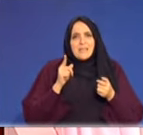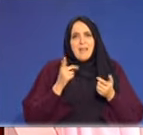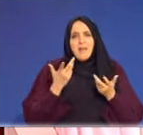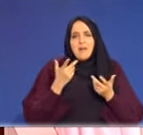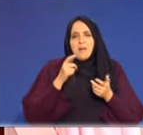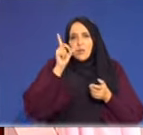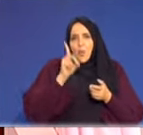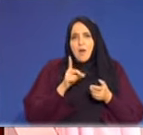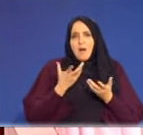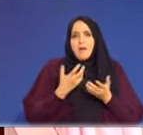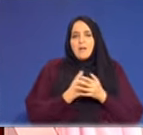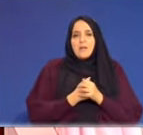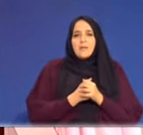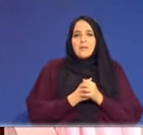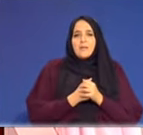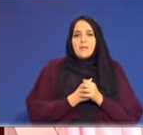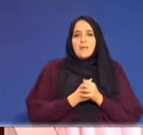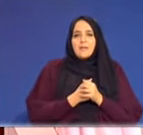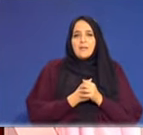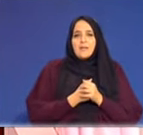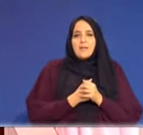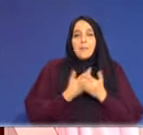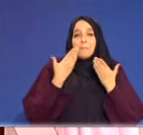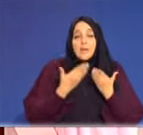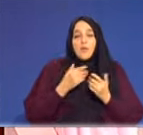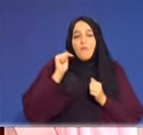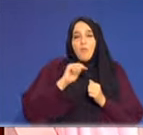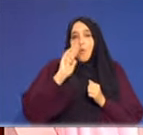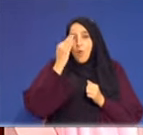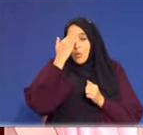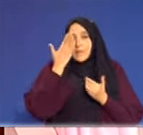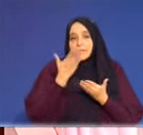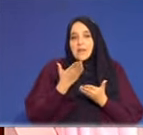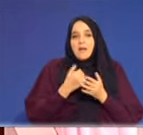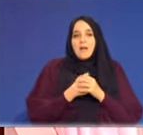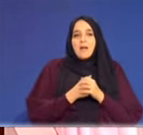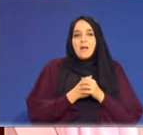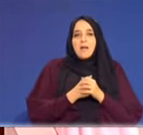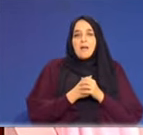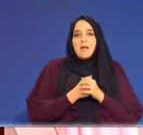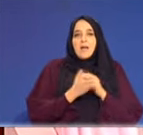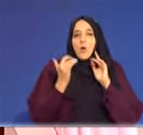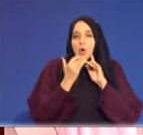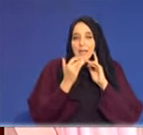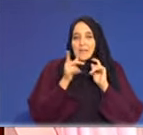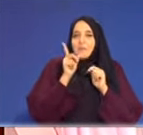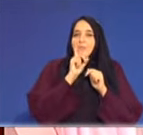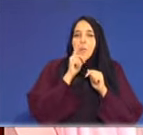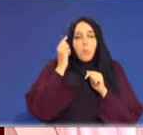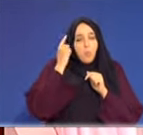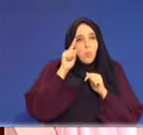الورثة بيقين. نعم. لذلك لابد أن نتعرف على بعد التواصل معها. نعم. إن شاء الله. نعم. لنتعرف